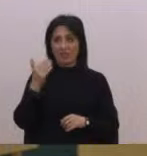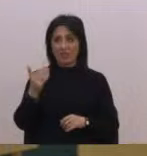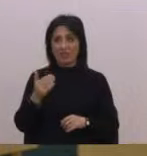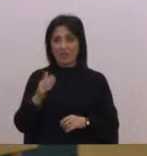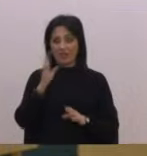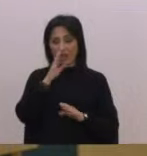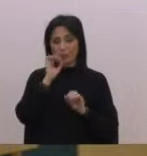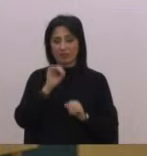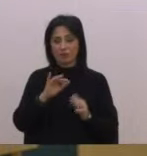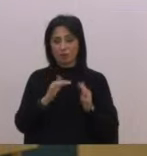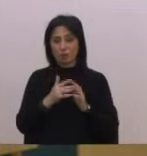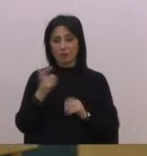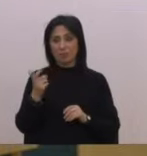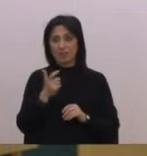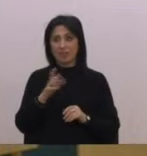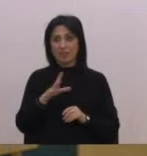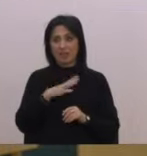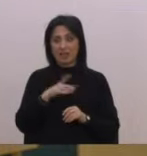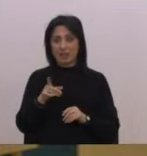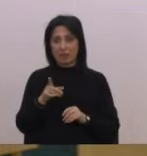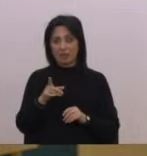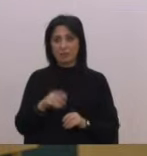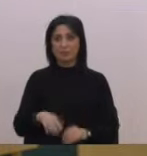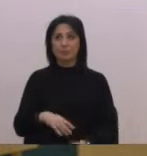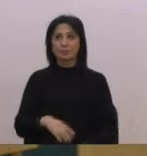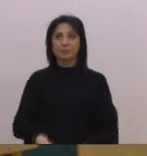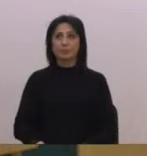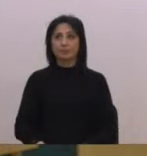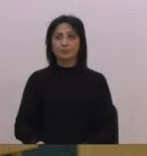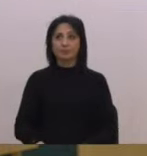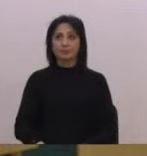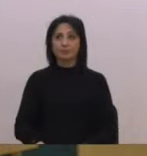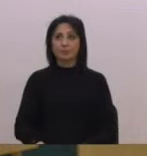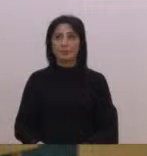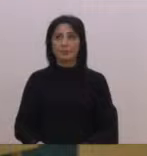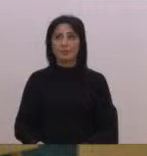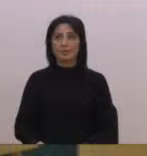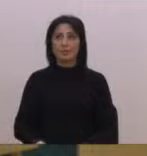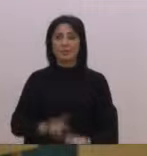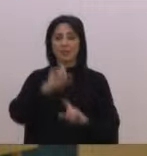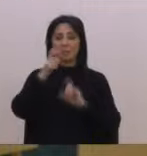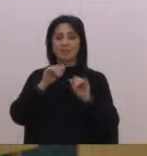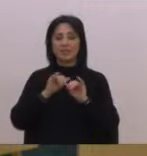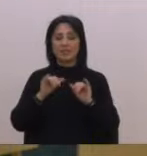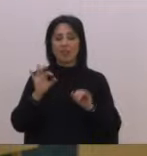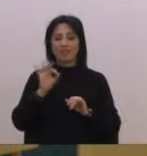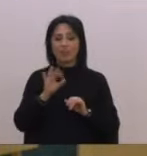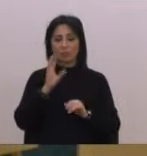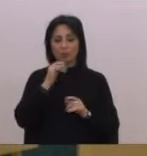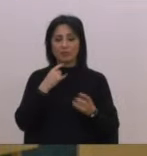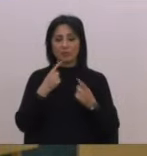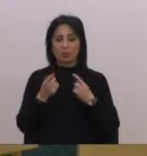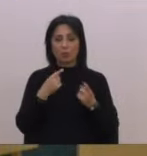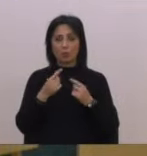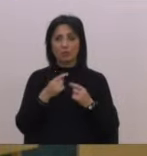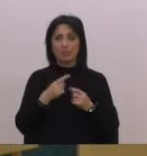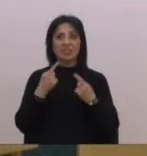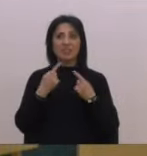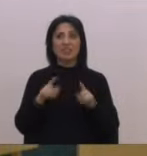გარემოს დაცვისა და სოფლის მეურნეობის მინისტრი ბრძანდებოდით და თვის განვითარებაზე როდესაც საუბრობდით, სულ